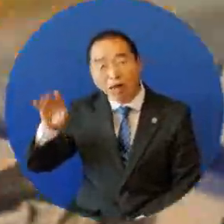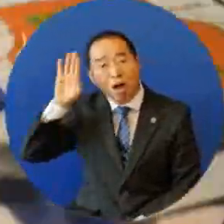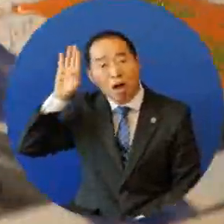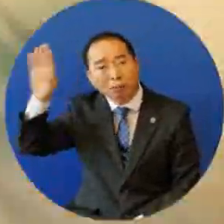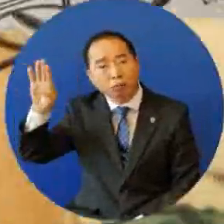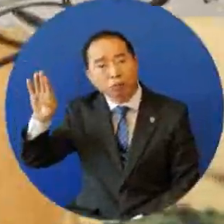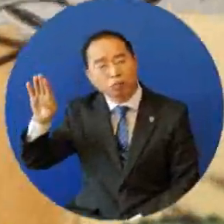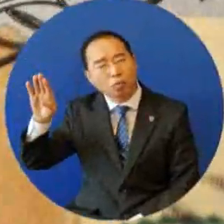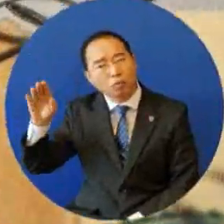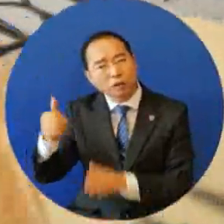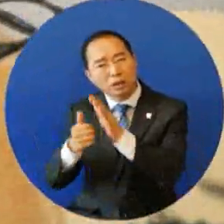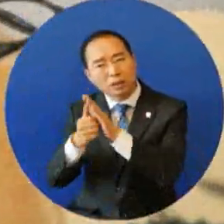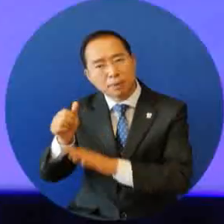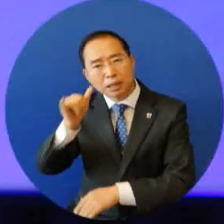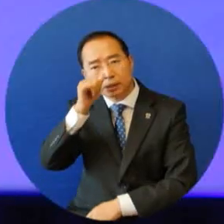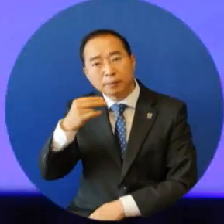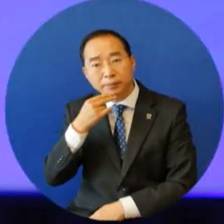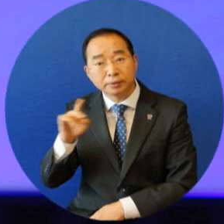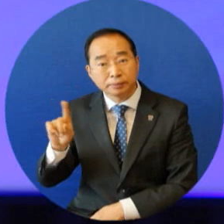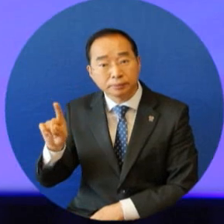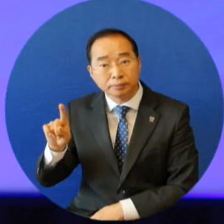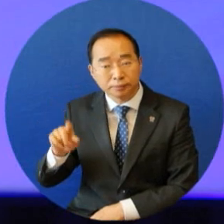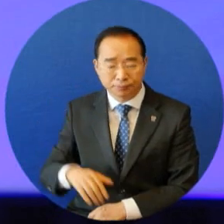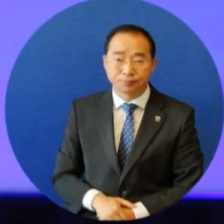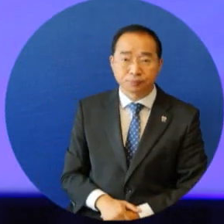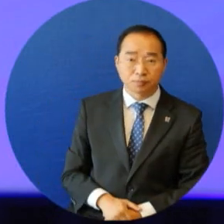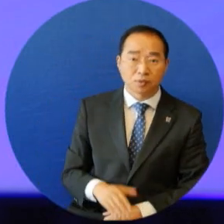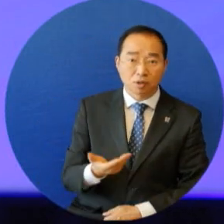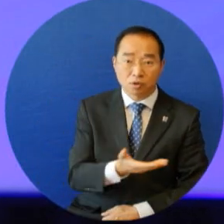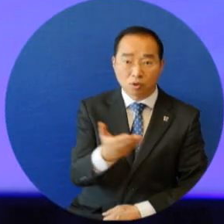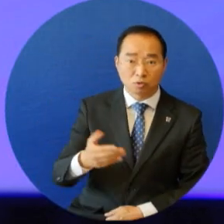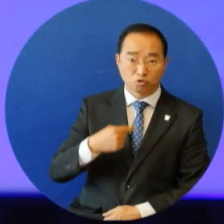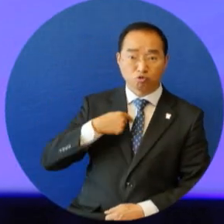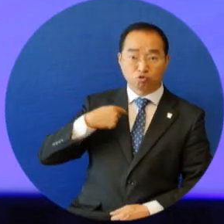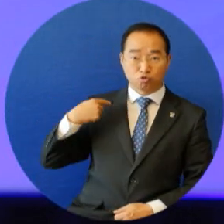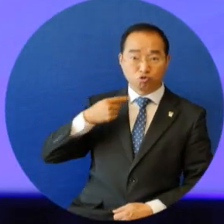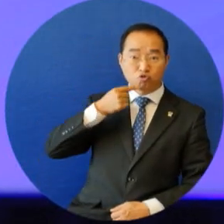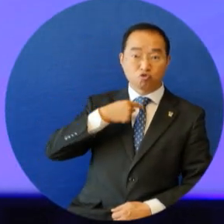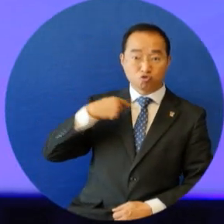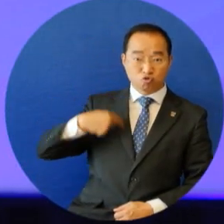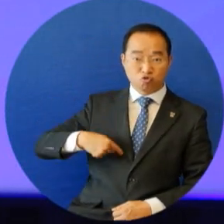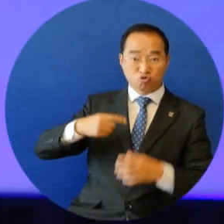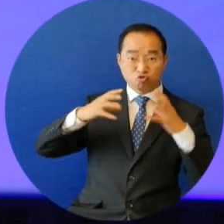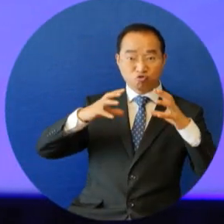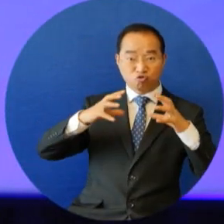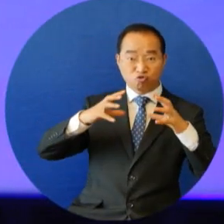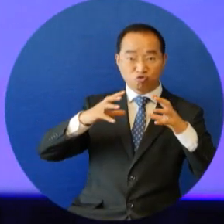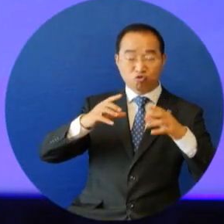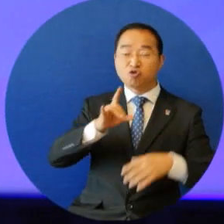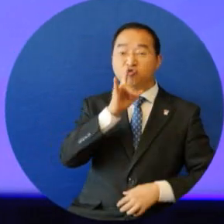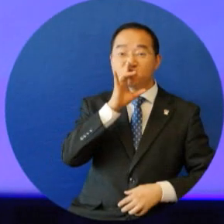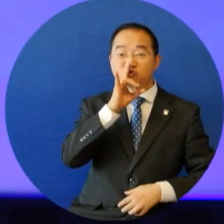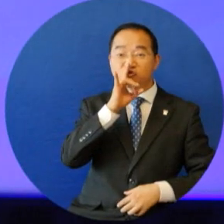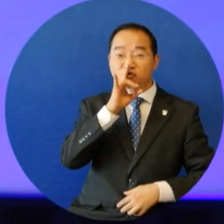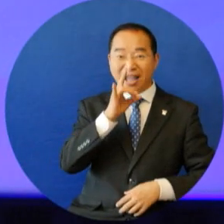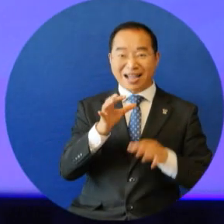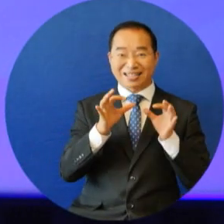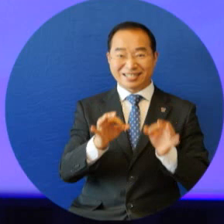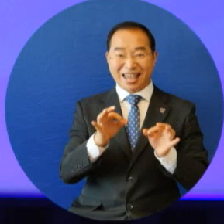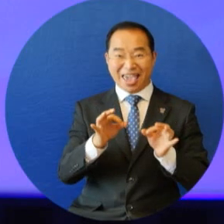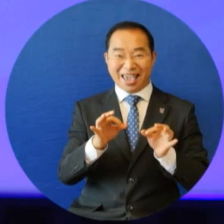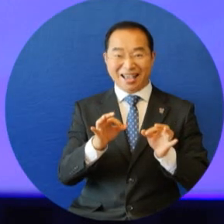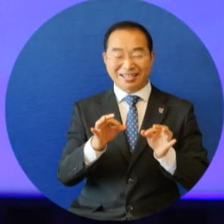달러의 미래에 대해서 한번 살펴보죠. 여러분들 중국이 중앙은행이 그